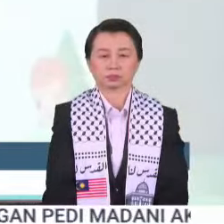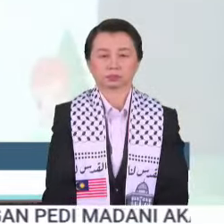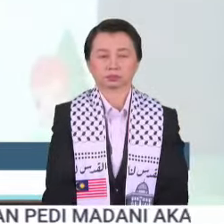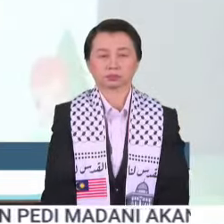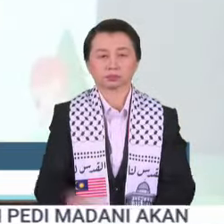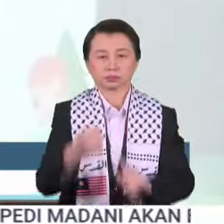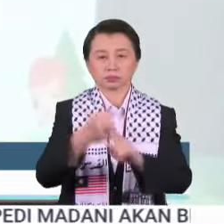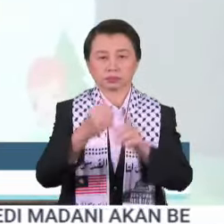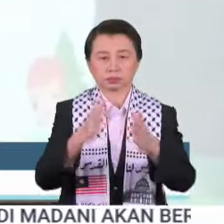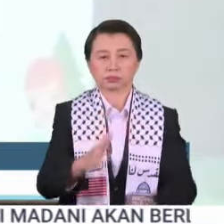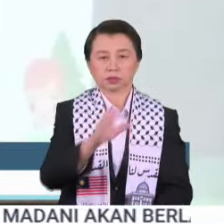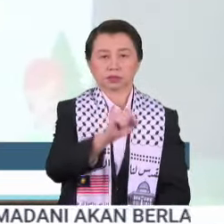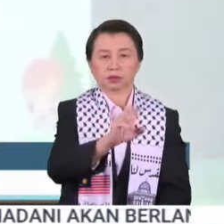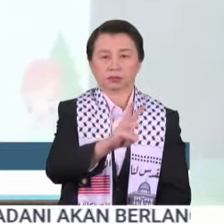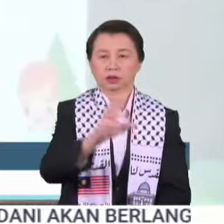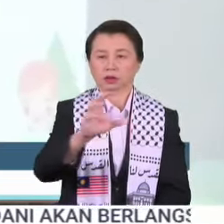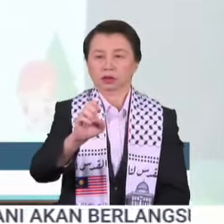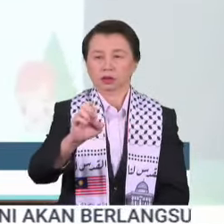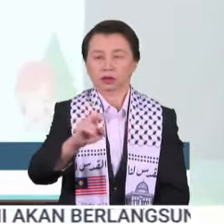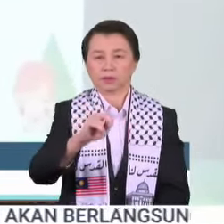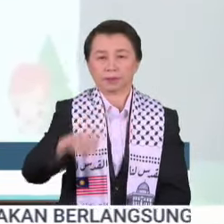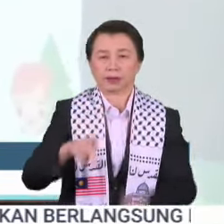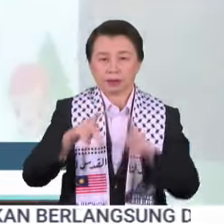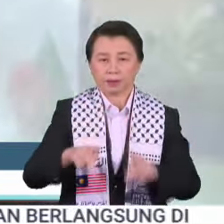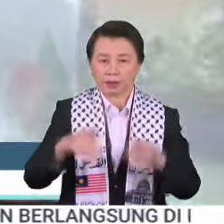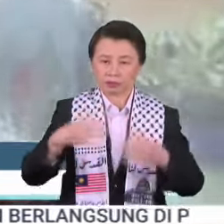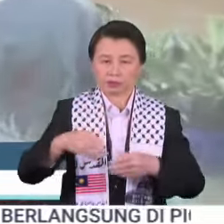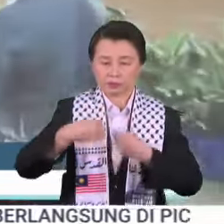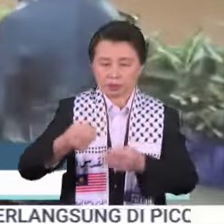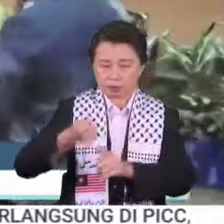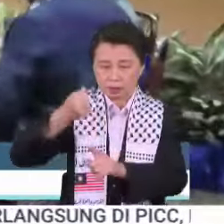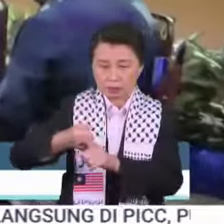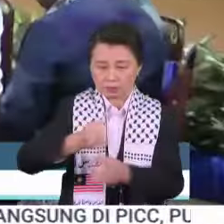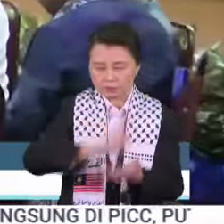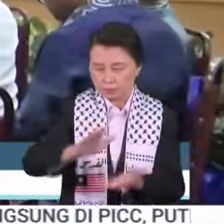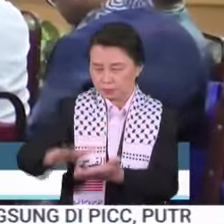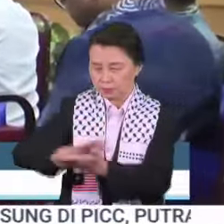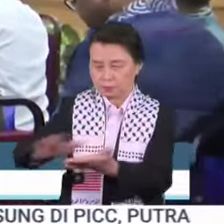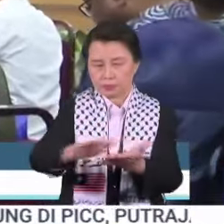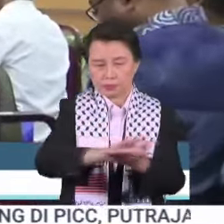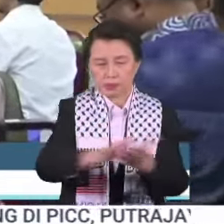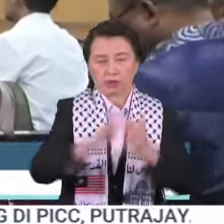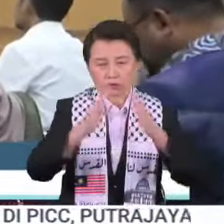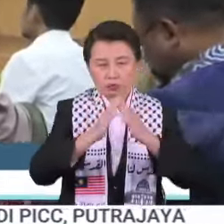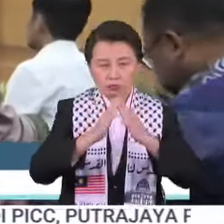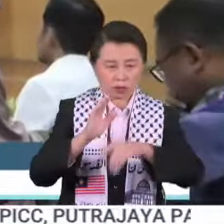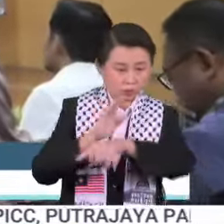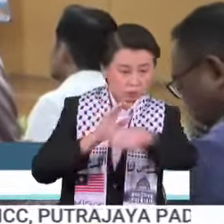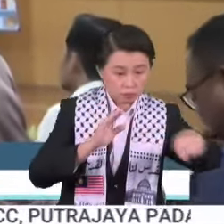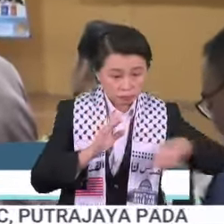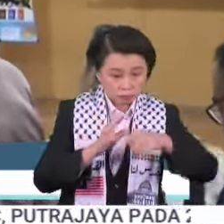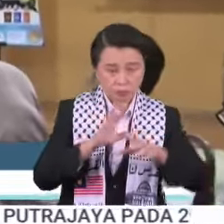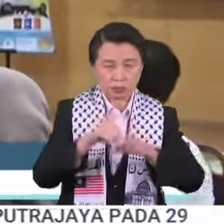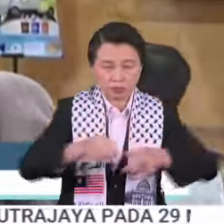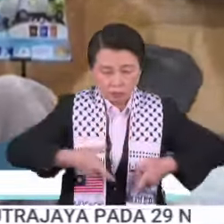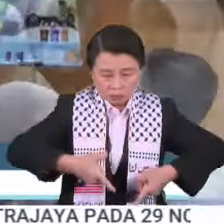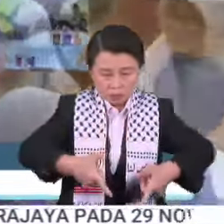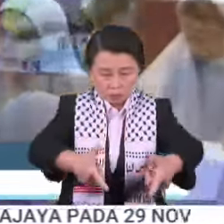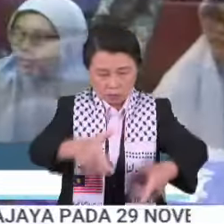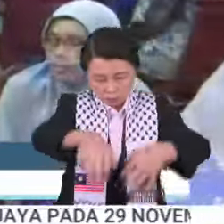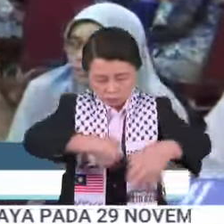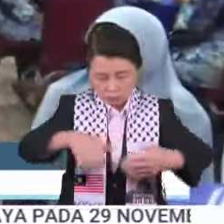Menurut pengarah SW Corp Pahang Syahrudin Hamid, pihaknya telah mengeluarkan arahan pembersihan di kawasan kediaman penduduk melibatkan longkang